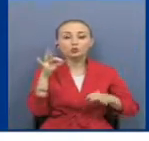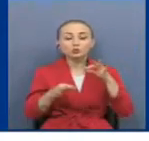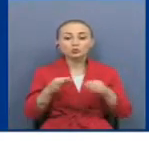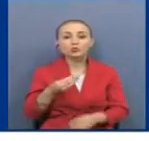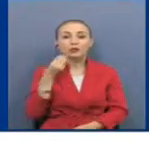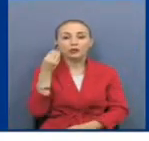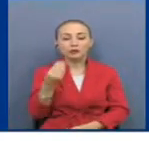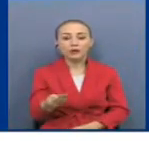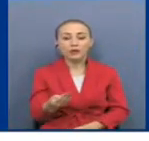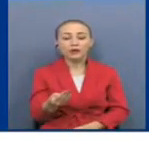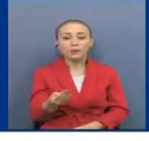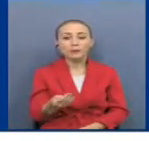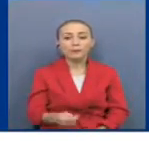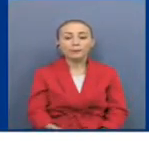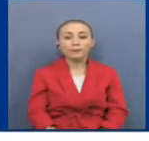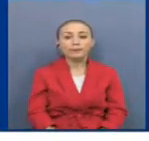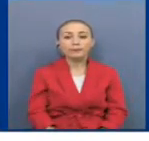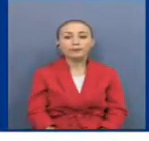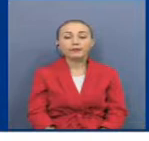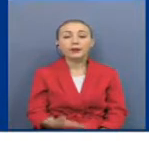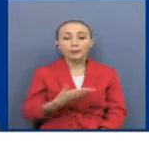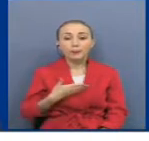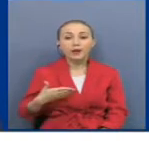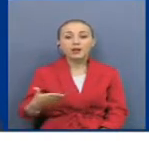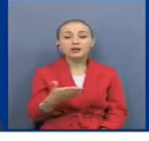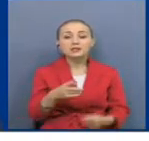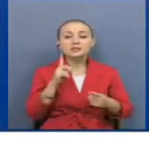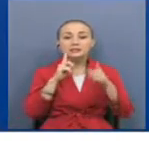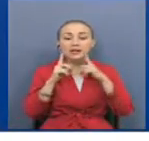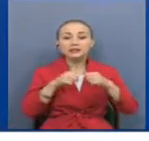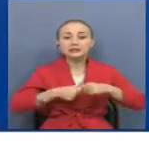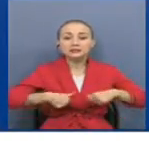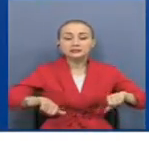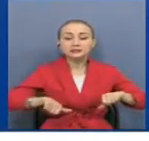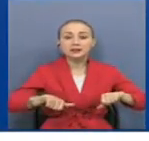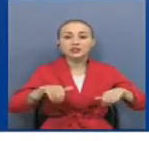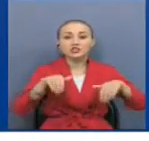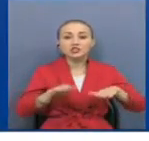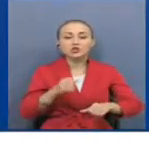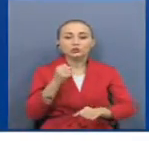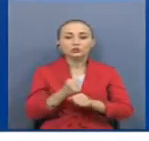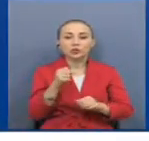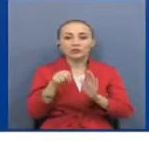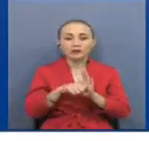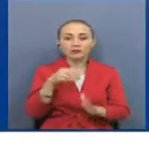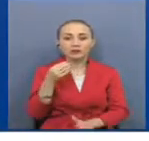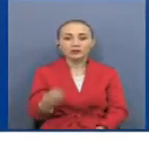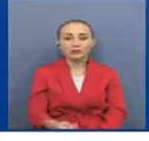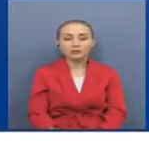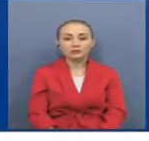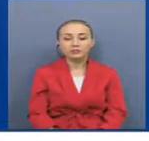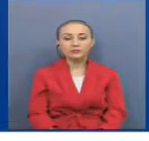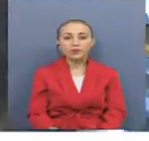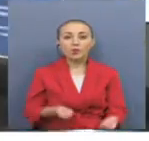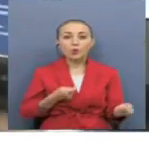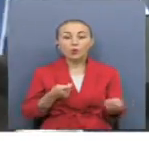взыскание Мухаммедкалиевой Диане в виде предупреждения о неполном соответствии. Бұланды ауданы бойынша мемлекеттік кірістер басқармасының